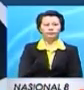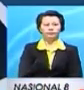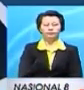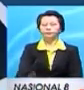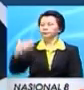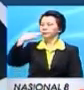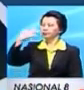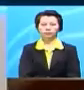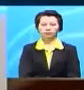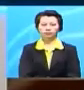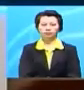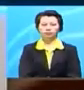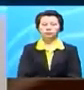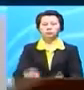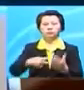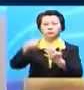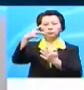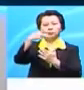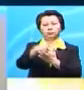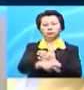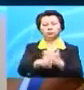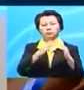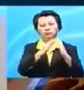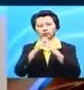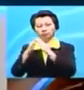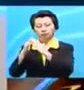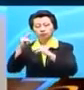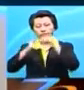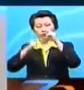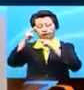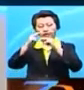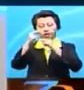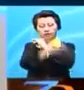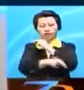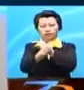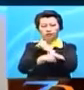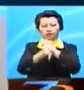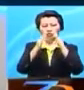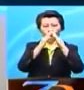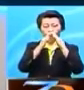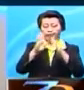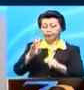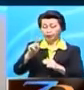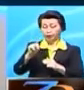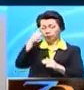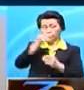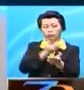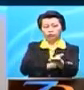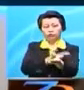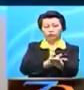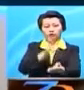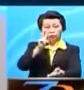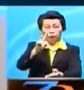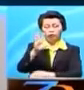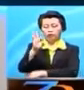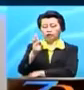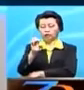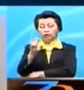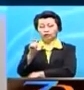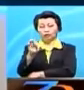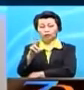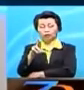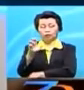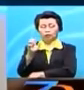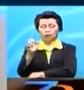Nasaruddin, terima kasih. Program Perumahan Bina Negara atau Rumah BN bagi generasi kedua Felkra dan RISDA